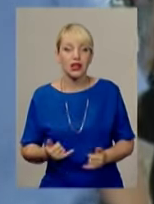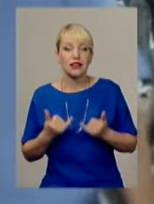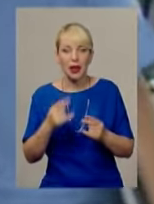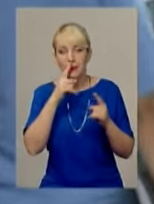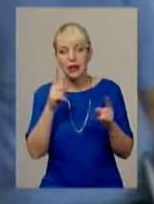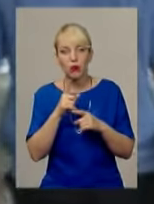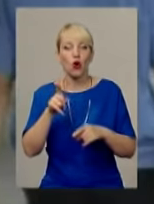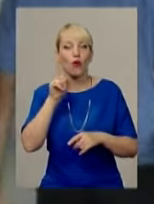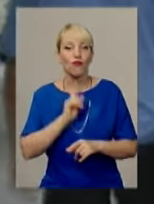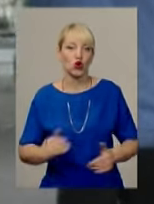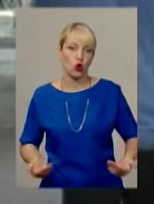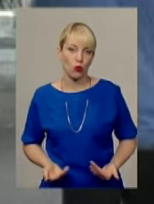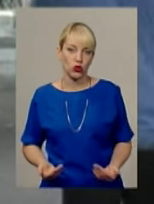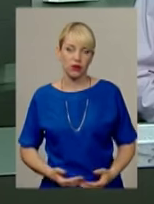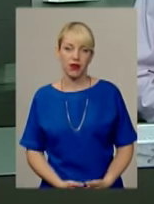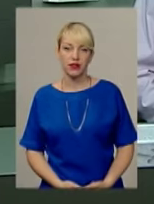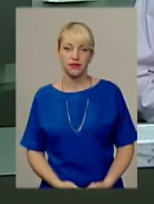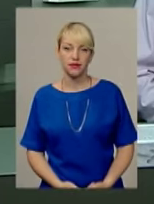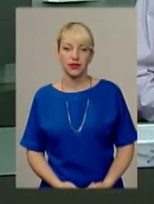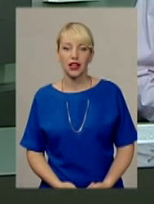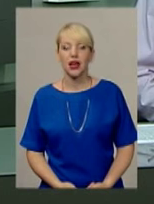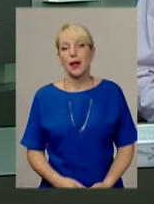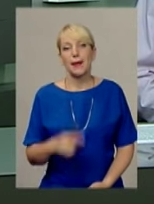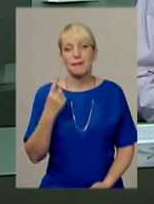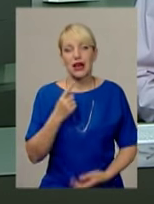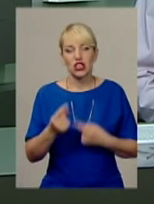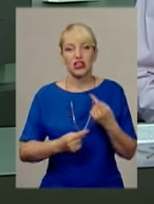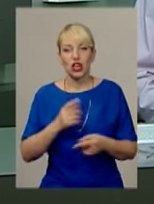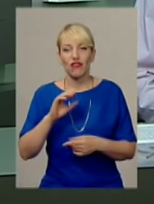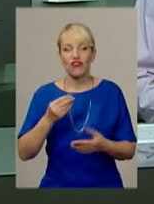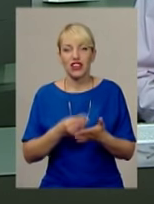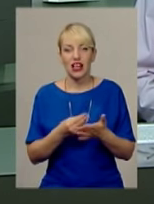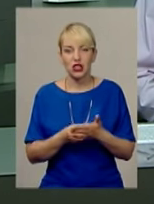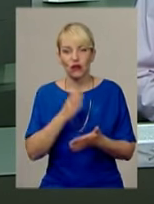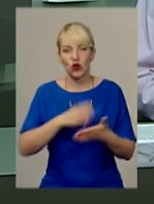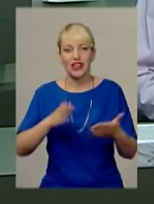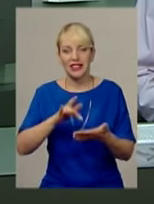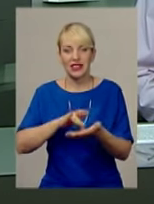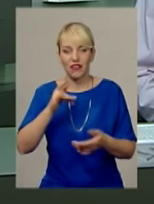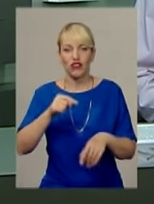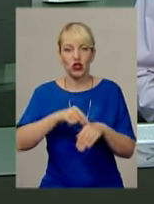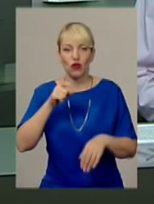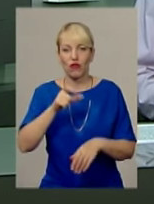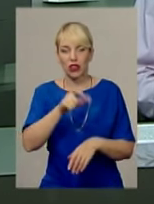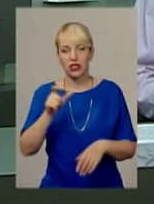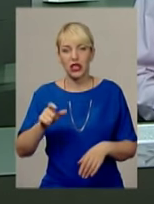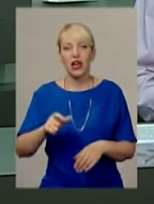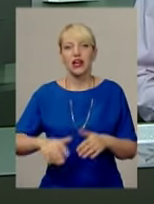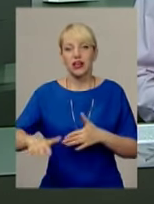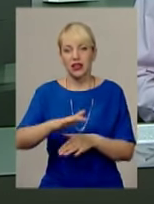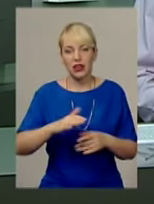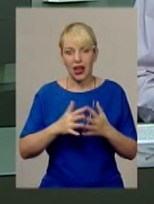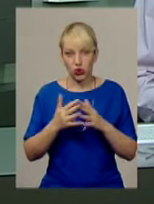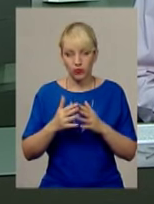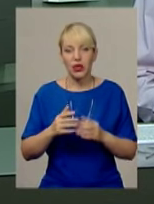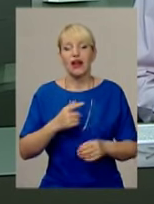мінімального комфортного проживання. Перші наслідки фінансової децентралізації вже відчувають селяни краю. Нагадаю,